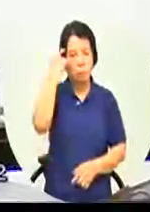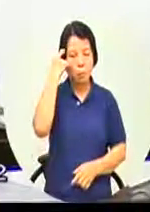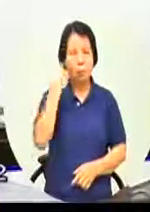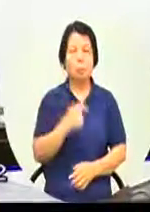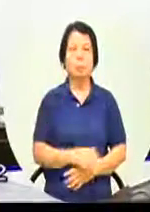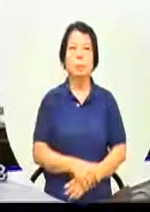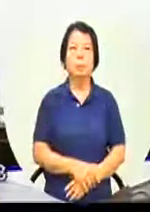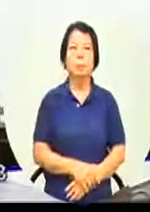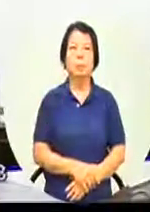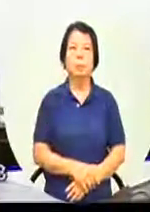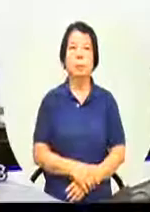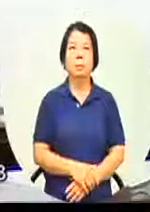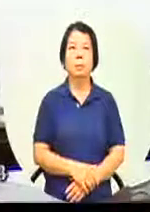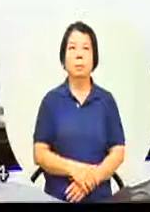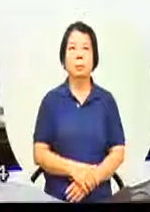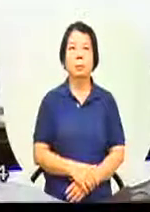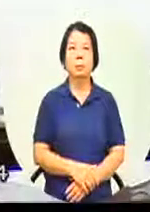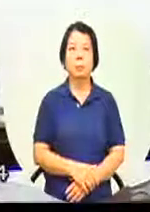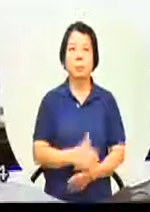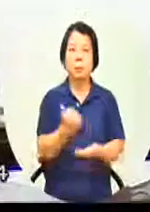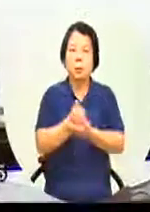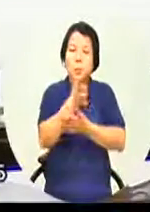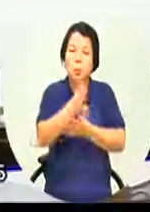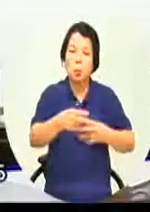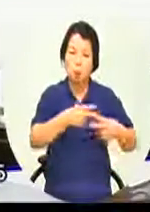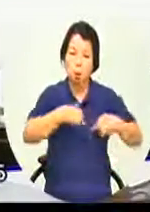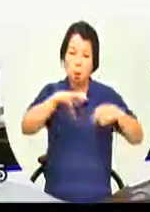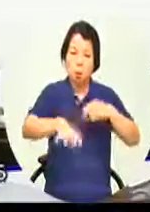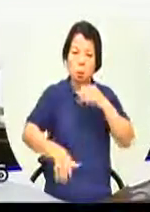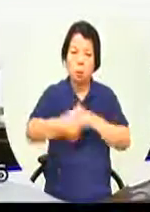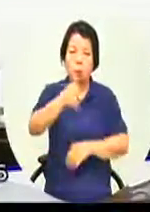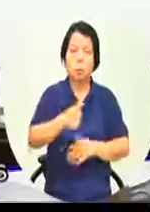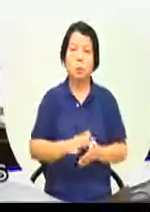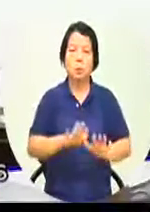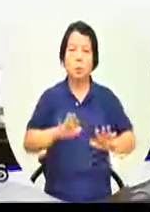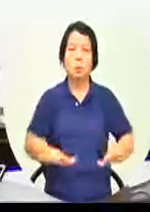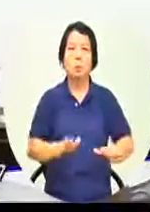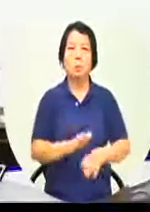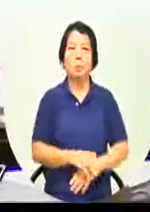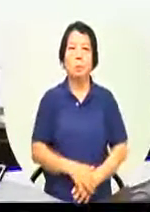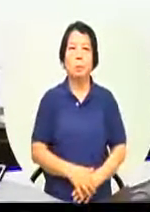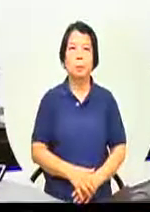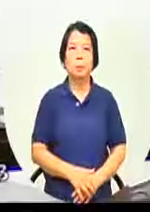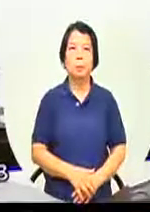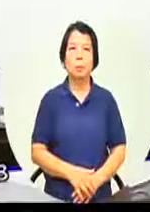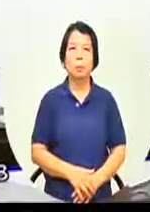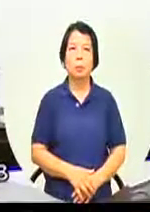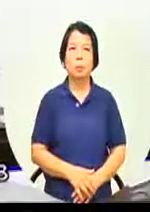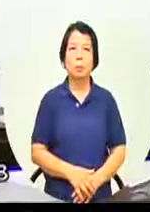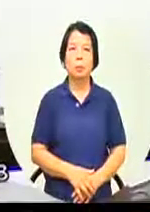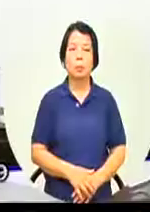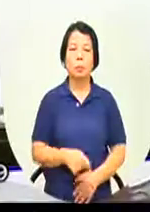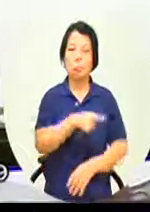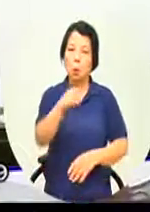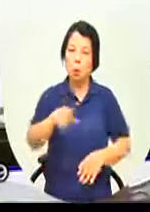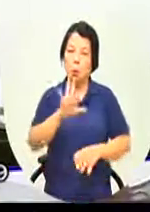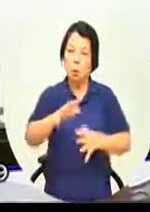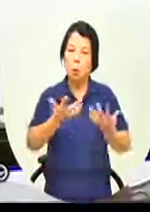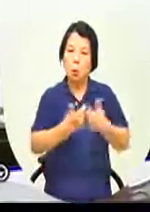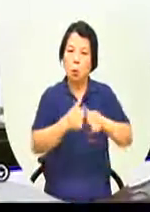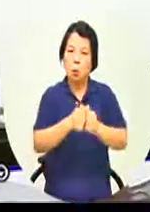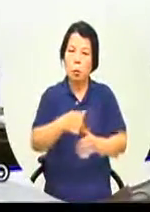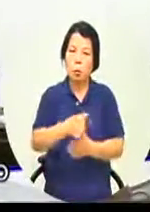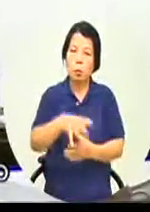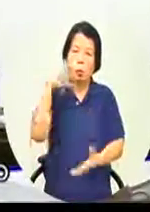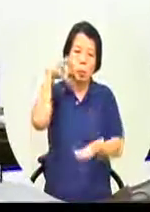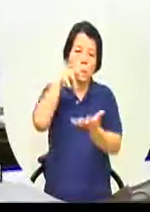下这个蔡局长，现在我们的整个有机认证的农地大